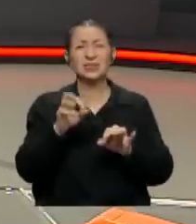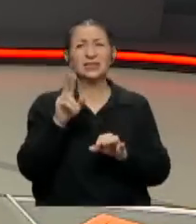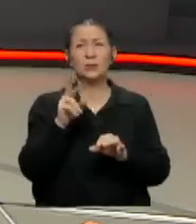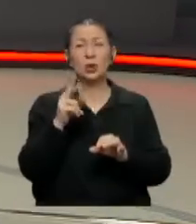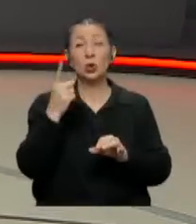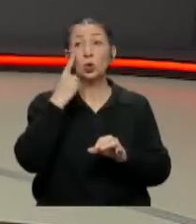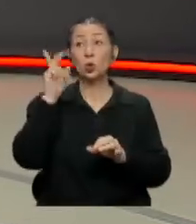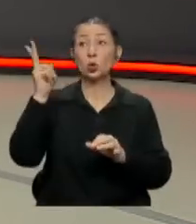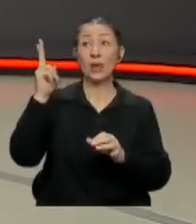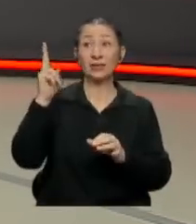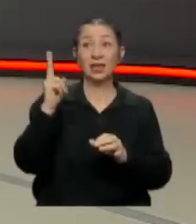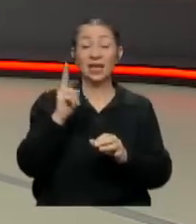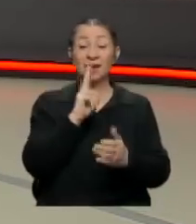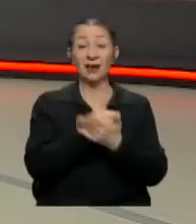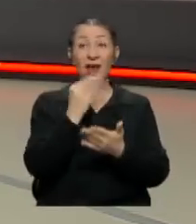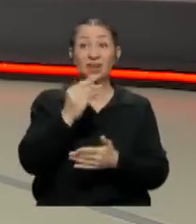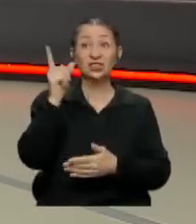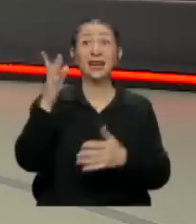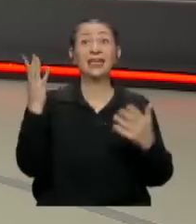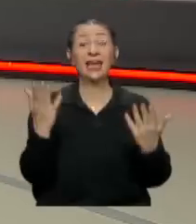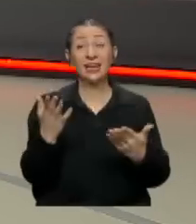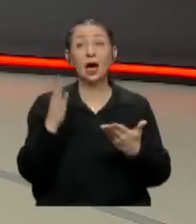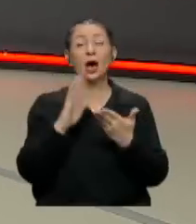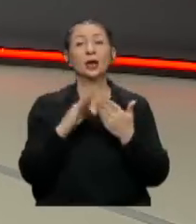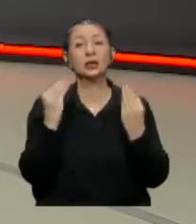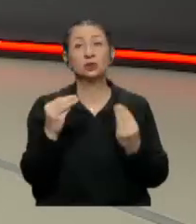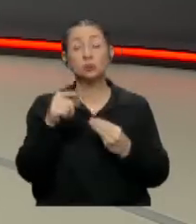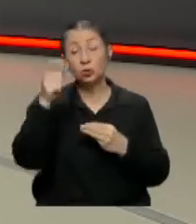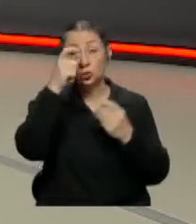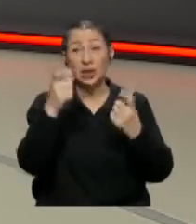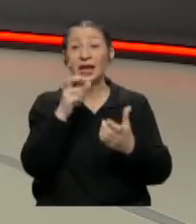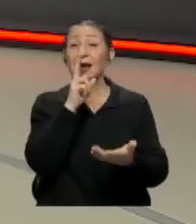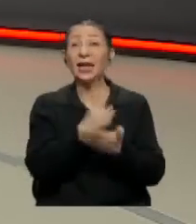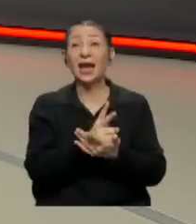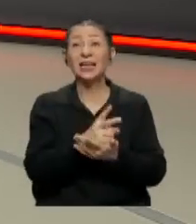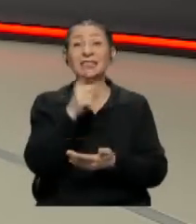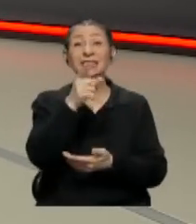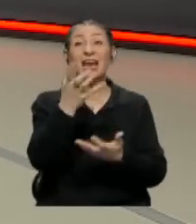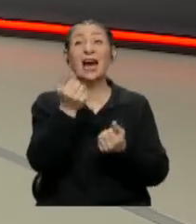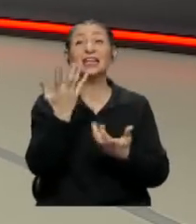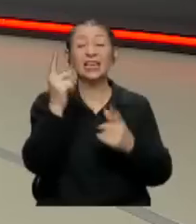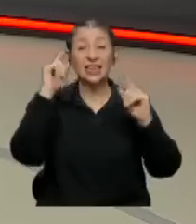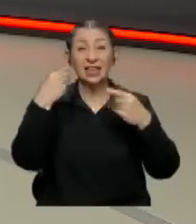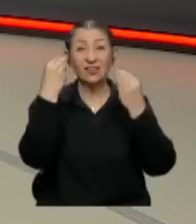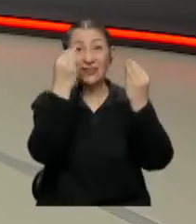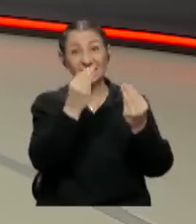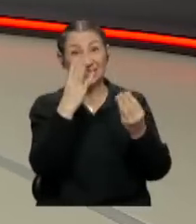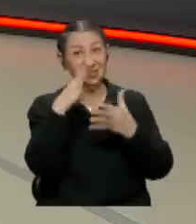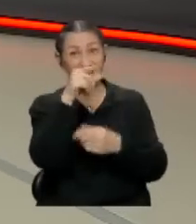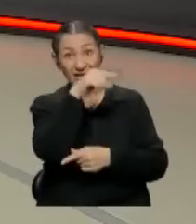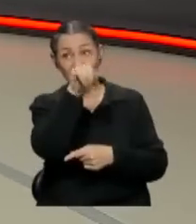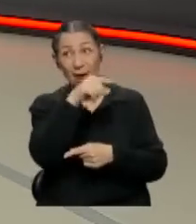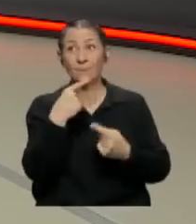hükümet üyeleri Yani karar vericiler Yani arkadaş bu ülkede kararları sen al diye yetki verdiğiniz insanlardan